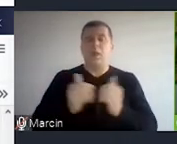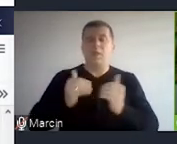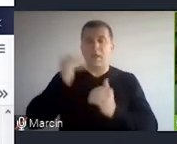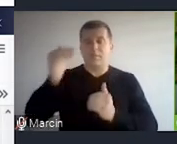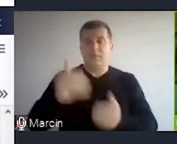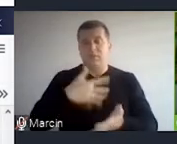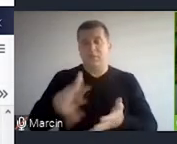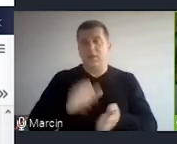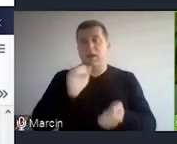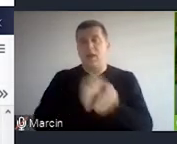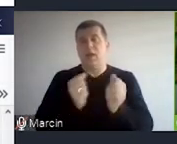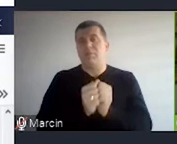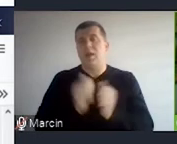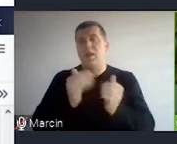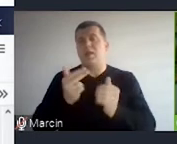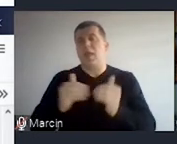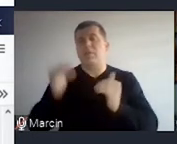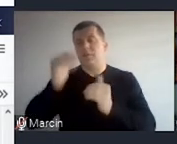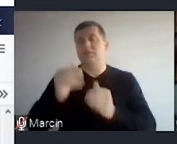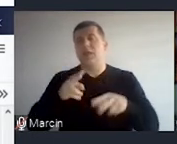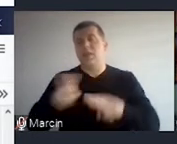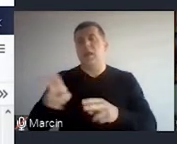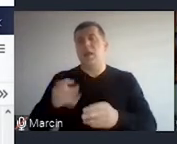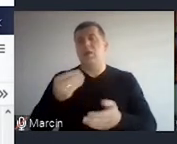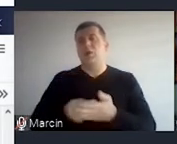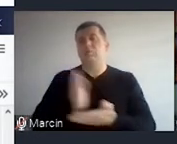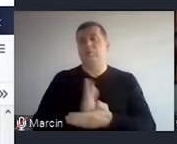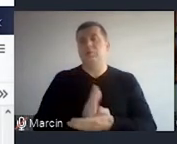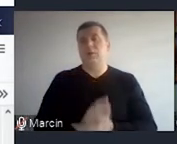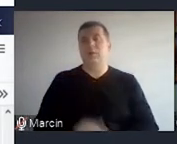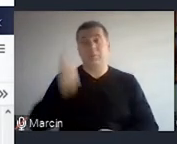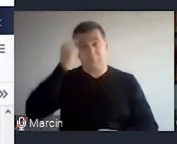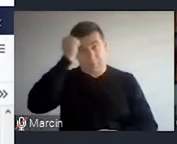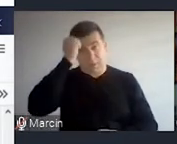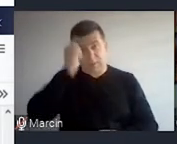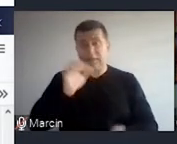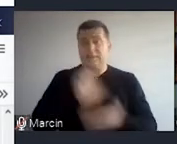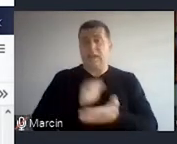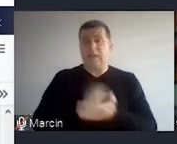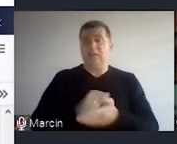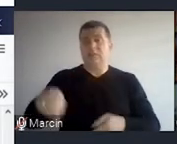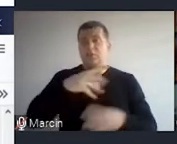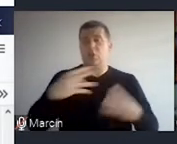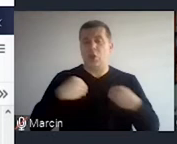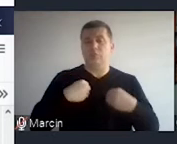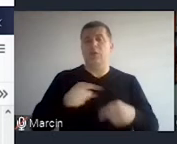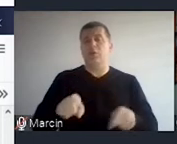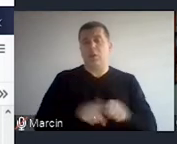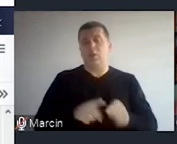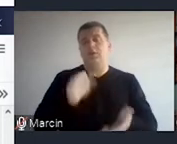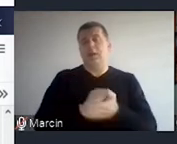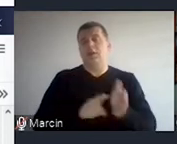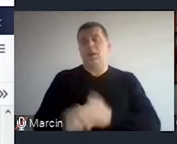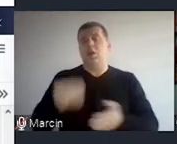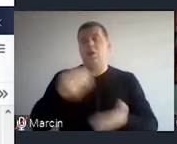wydatkowania, albo nadwyżka należnych pośrednich. Natomiast pamiętajcie, że zaliczka, którą otrzymujecie, jest również zaliczką na koszty